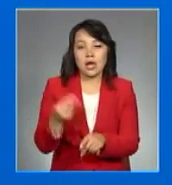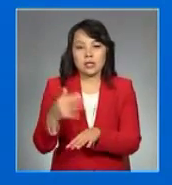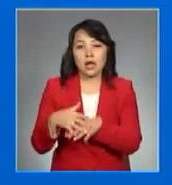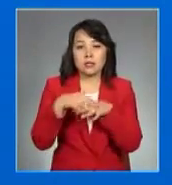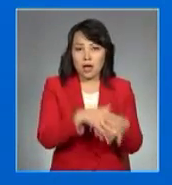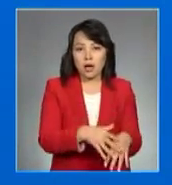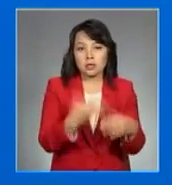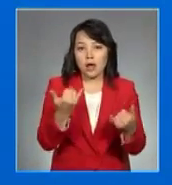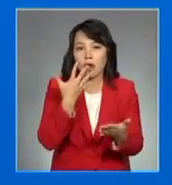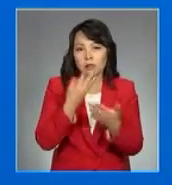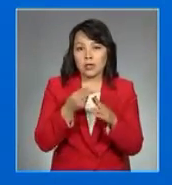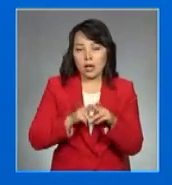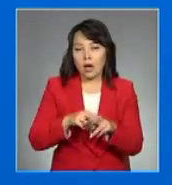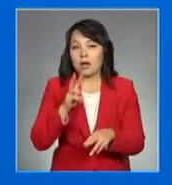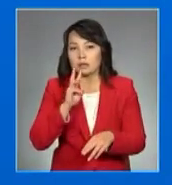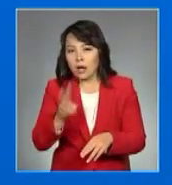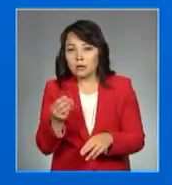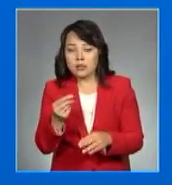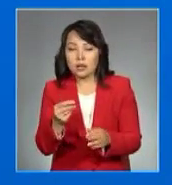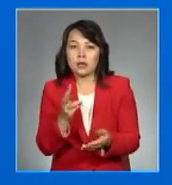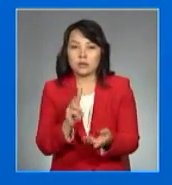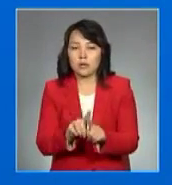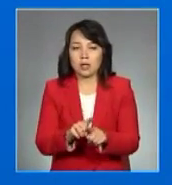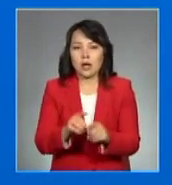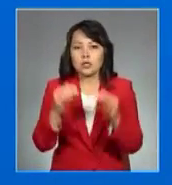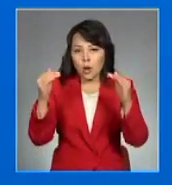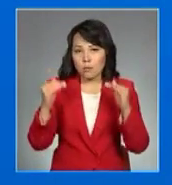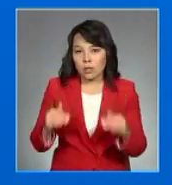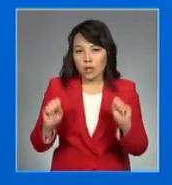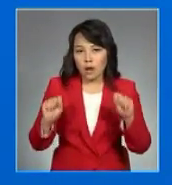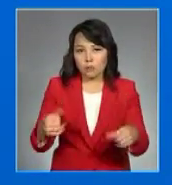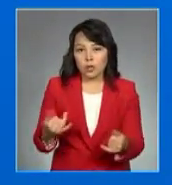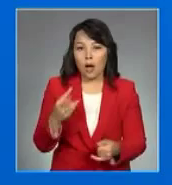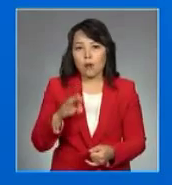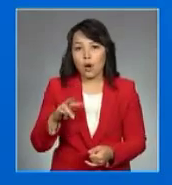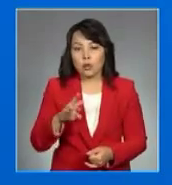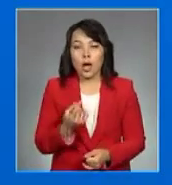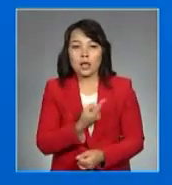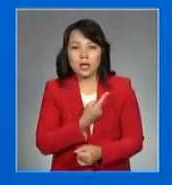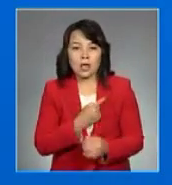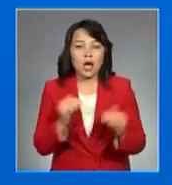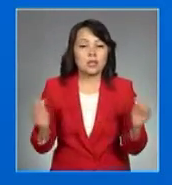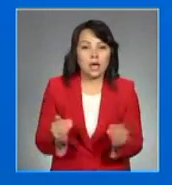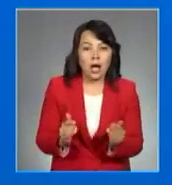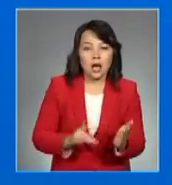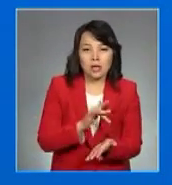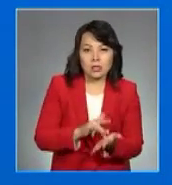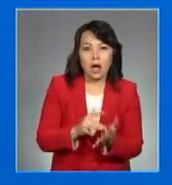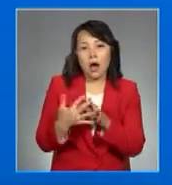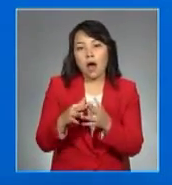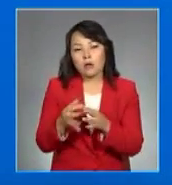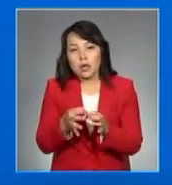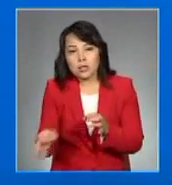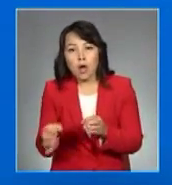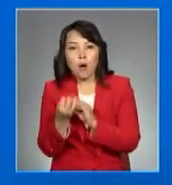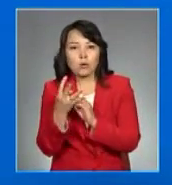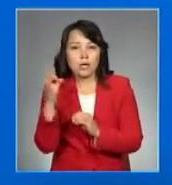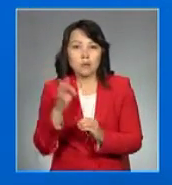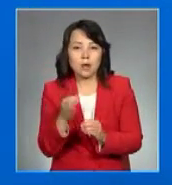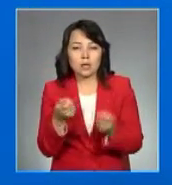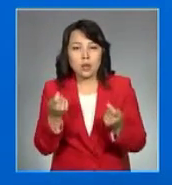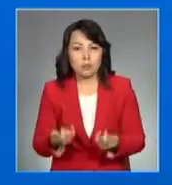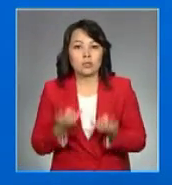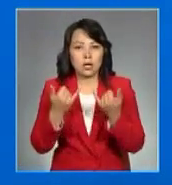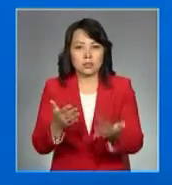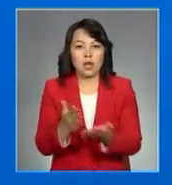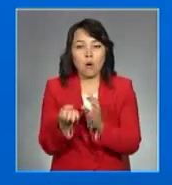несиелерінің жаңағы сыйақысын төмендетуге байланысты. Бүгінгі күнде моноқалаларда, кіші қалаларда, ауылдық жерлерде ол 4%-ға дейін төмендетіліп отыр.